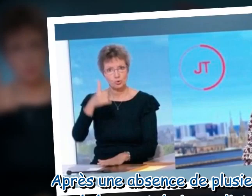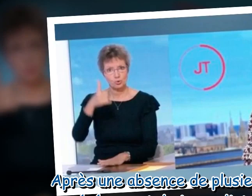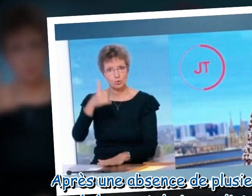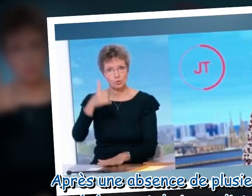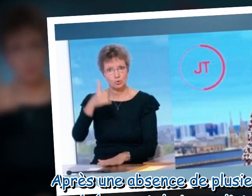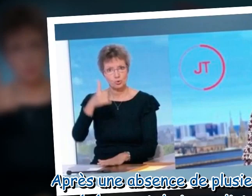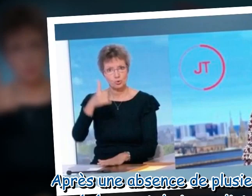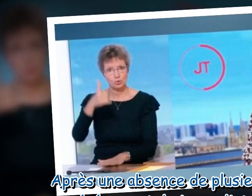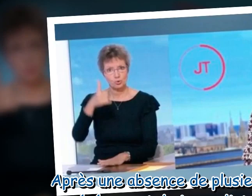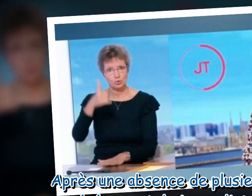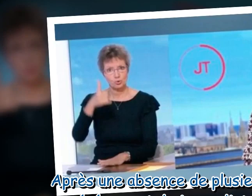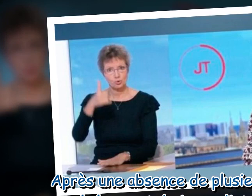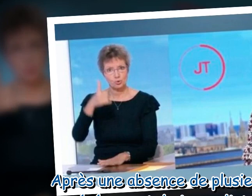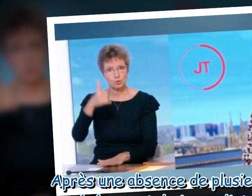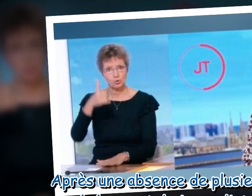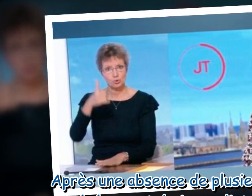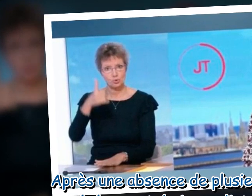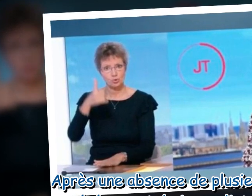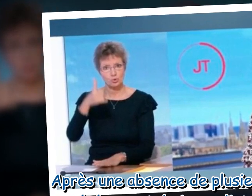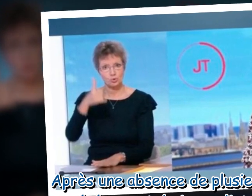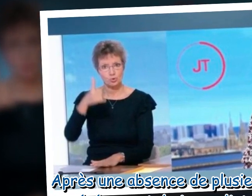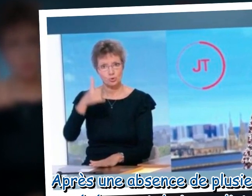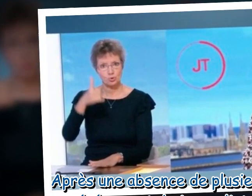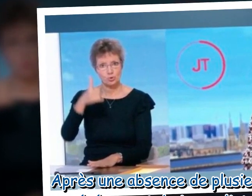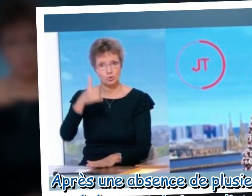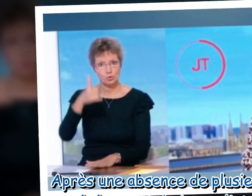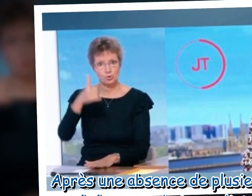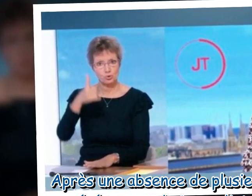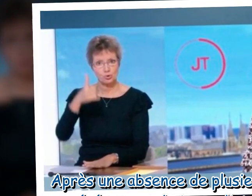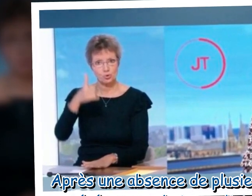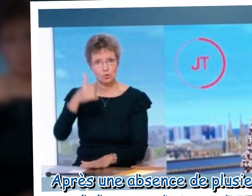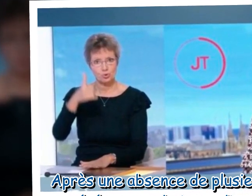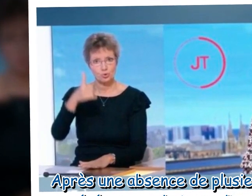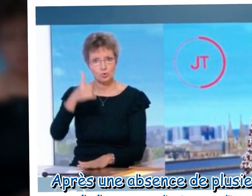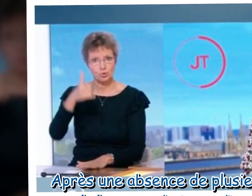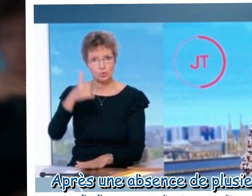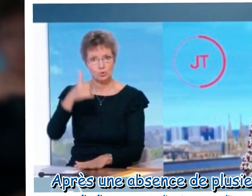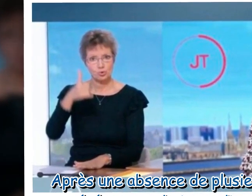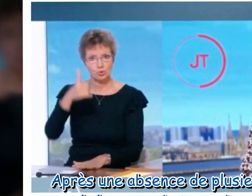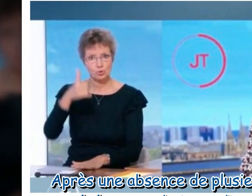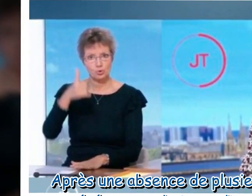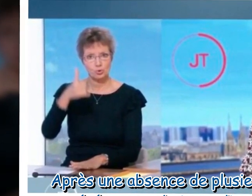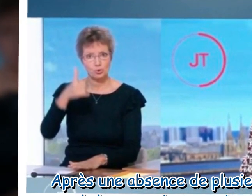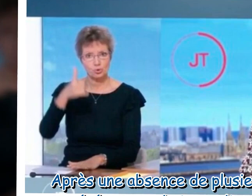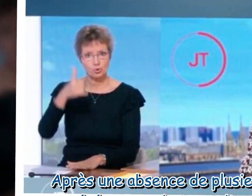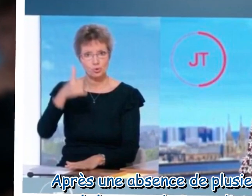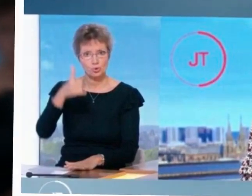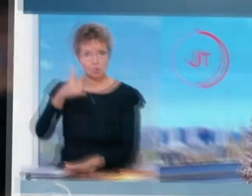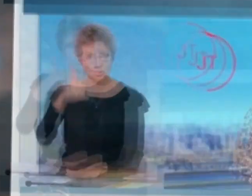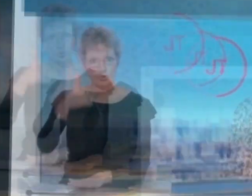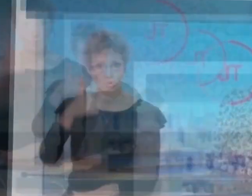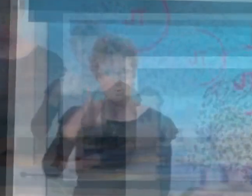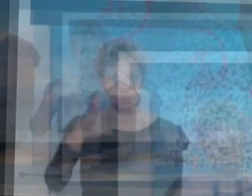Après une absence de plusieurs mois et un heureux événement, la journaliste Johanna Guillia a fait son retour sur France 2, lundi 2